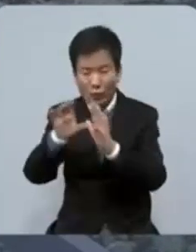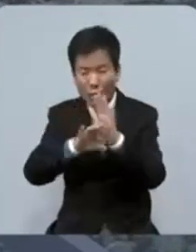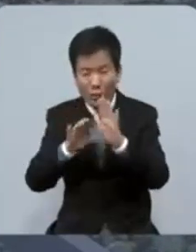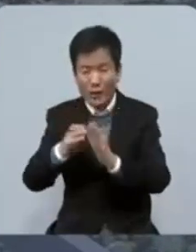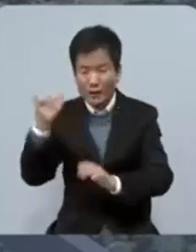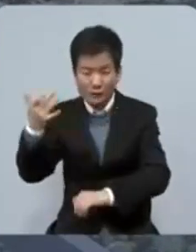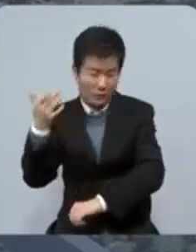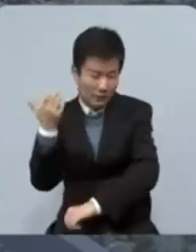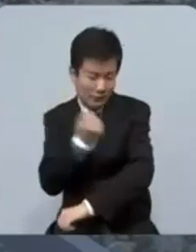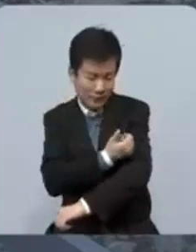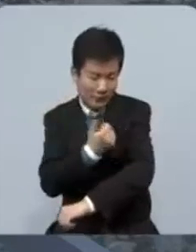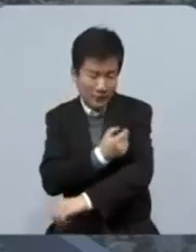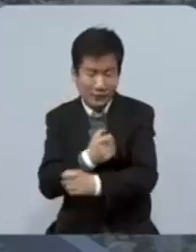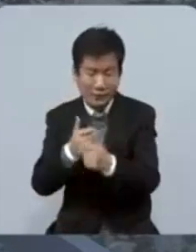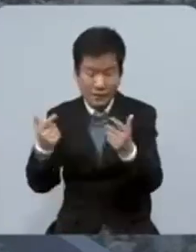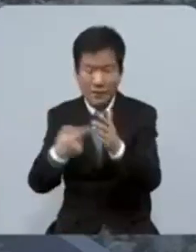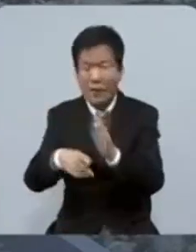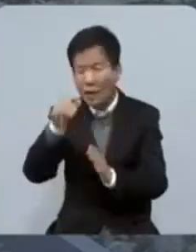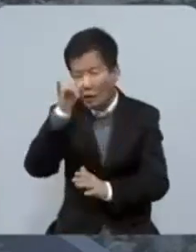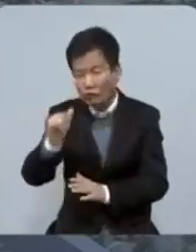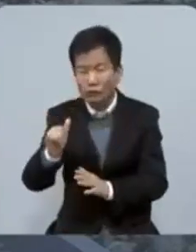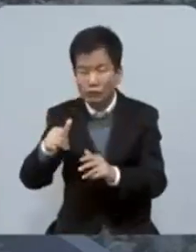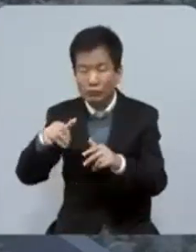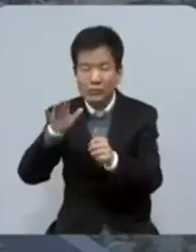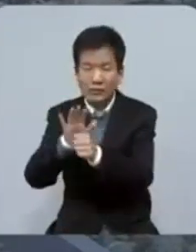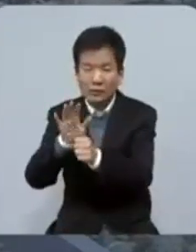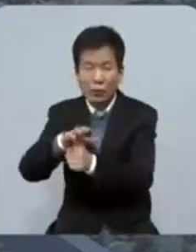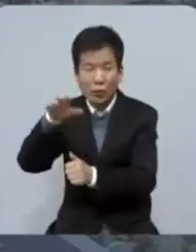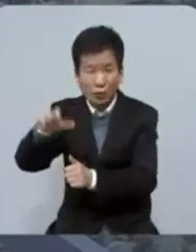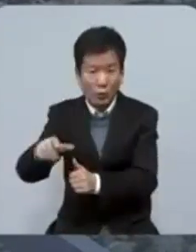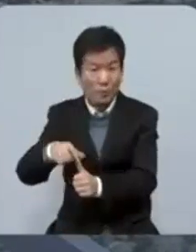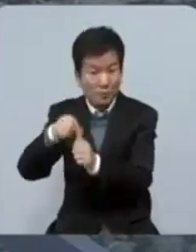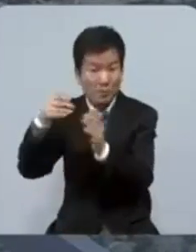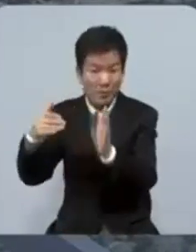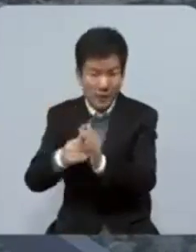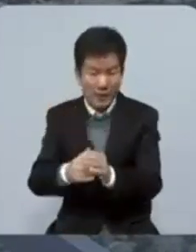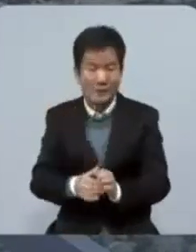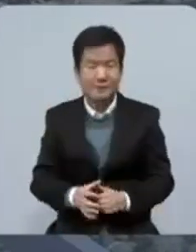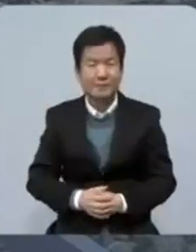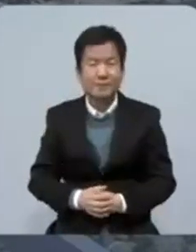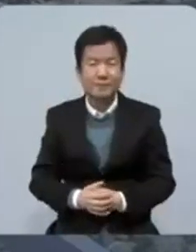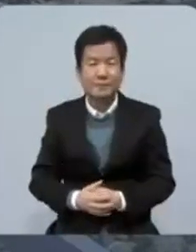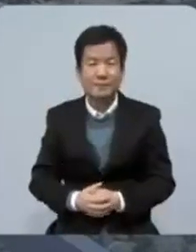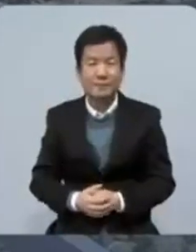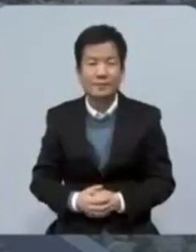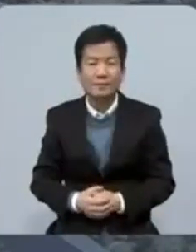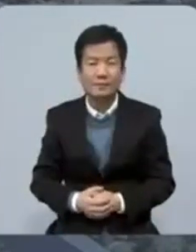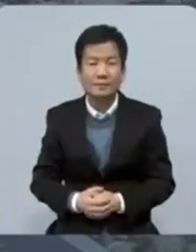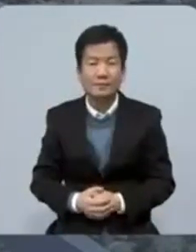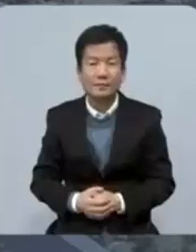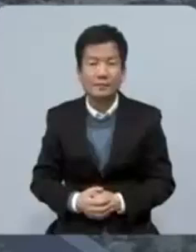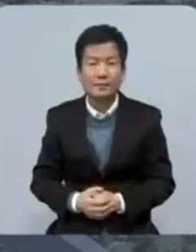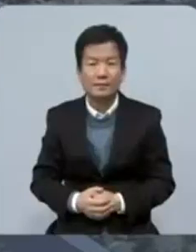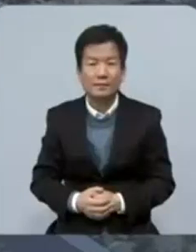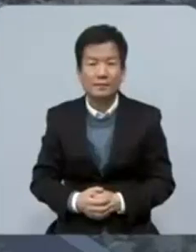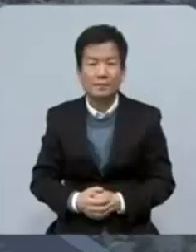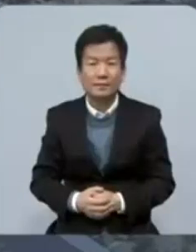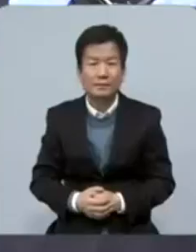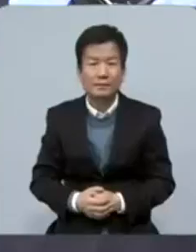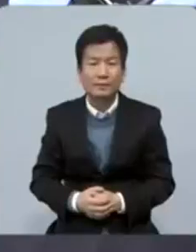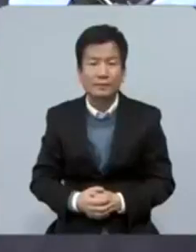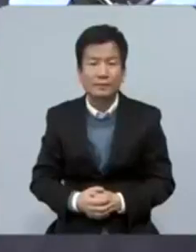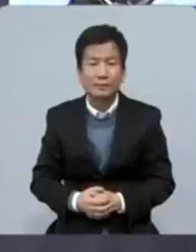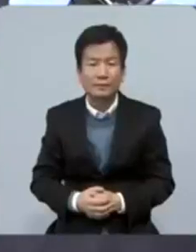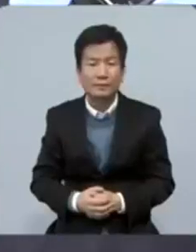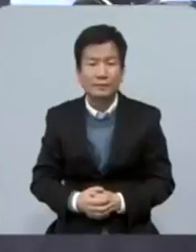백신 접종률을 높이는 데 기여한 우수 지원 기관으로 선정됐습니다. 지역별 소식 송근섭 기자가 정리했습니다.